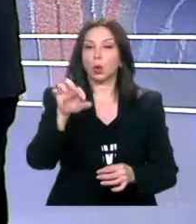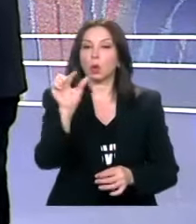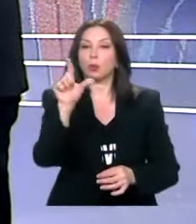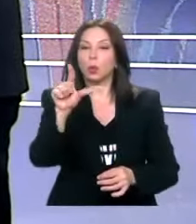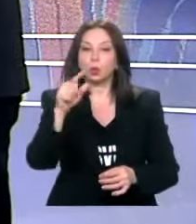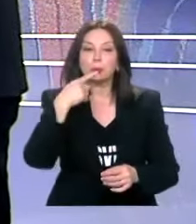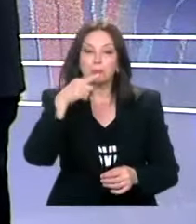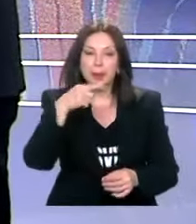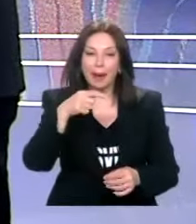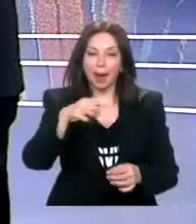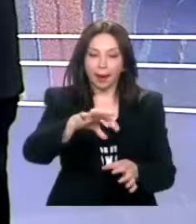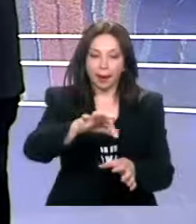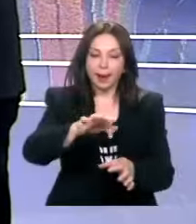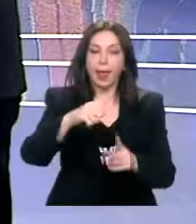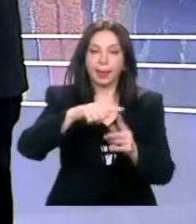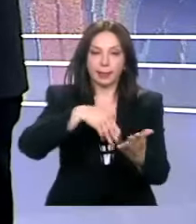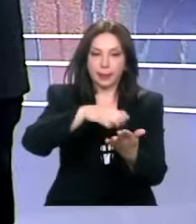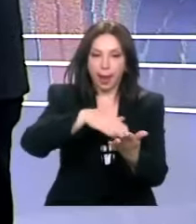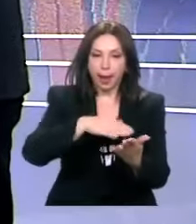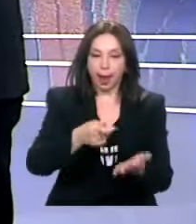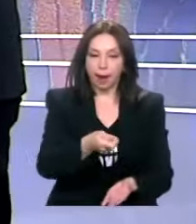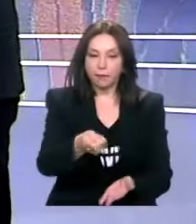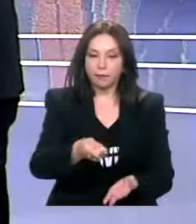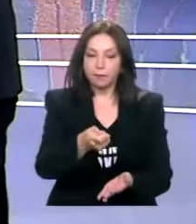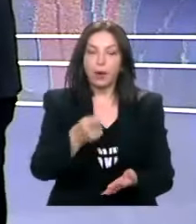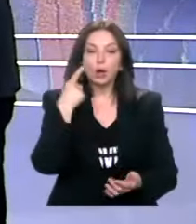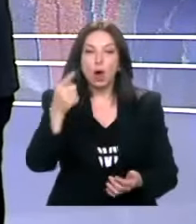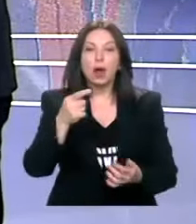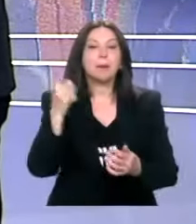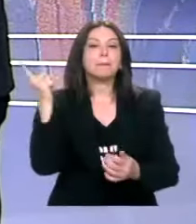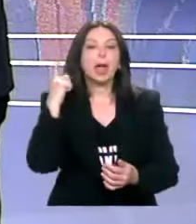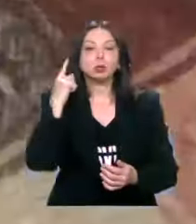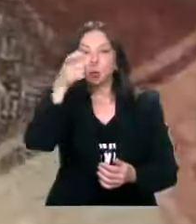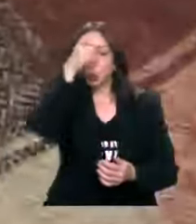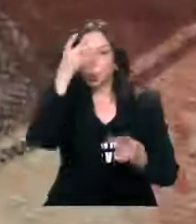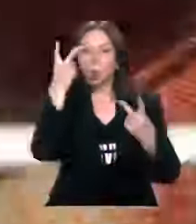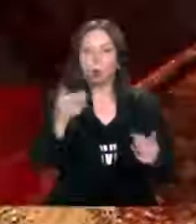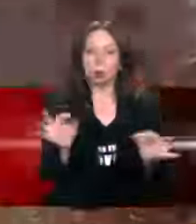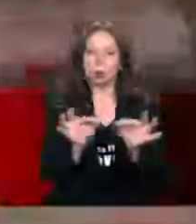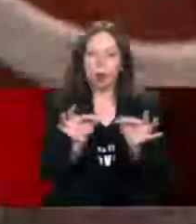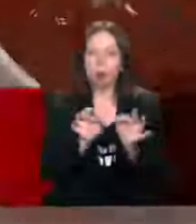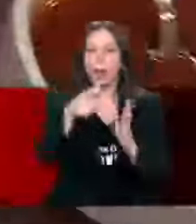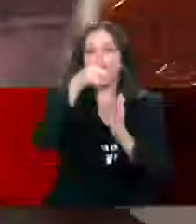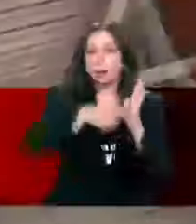tereyağı ile servis edilen meşhur Türk mantımız o listede dördüncü oldu.